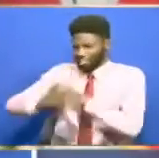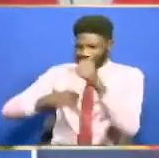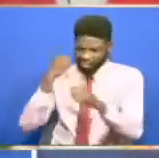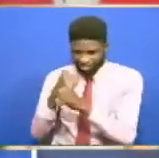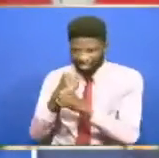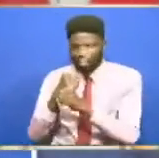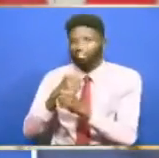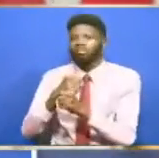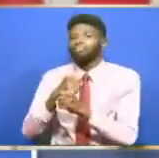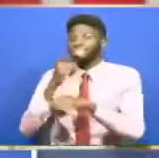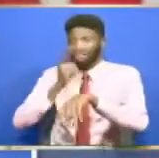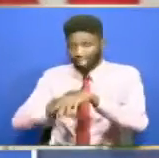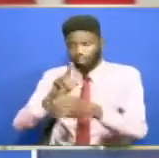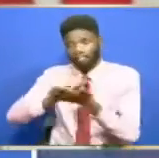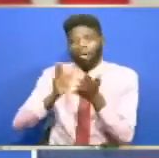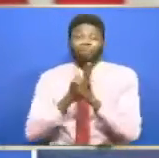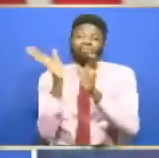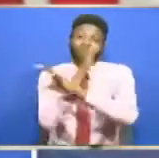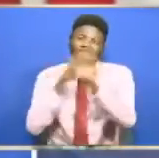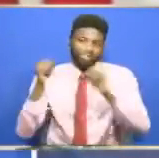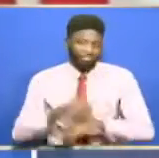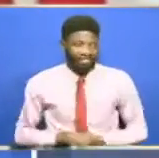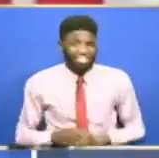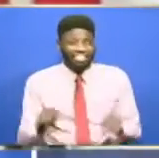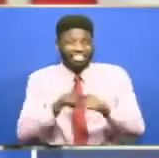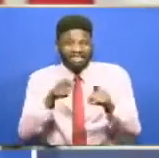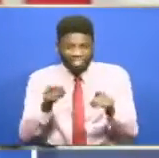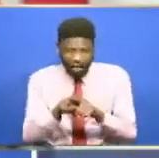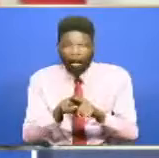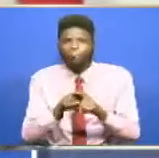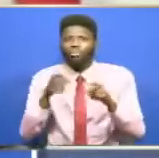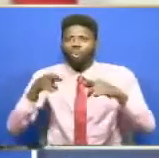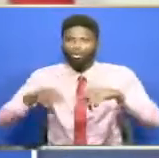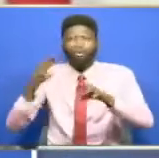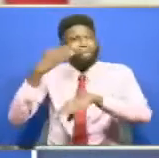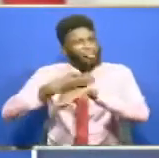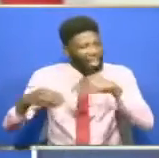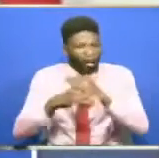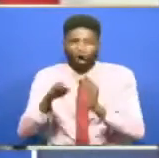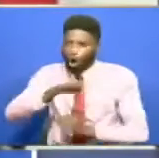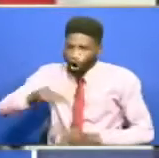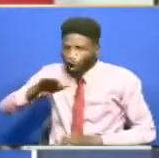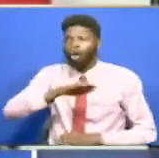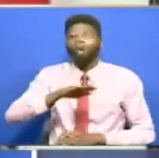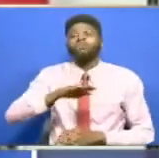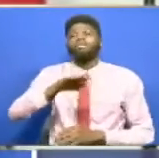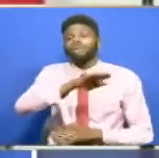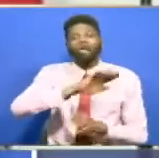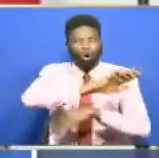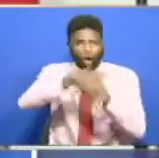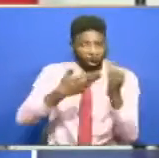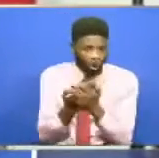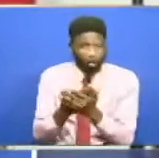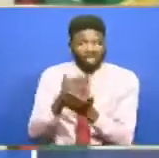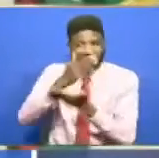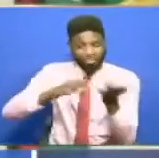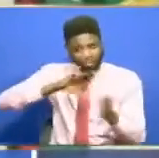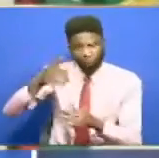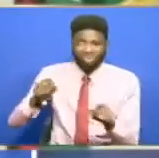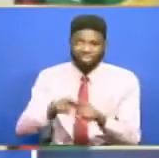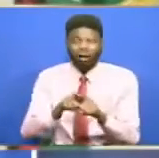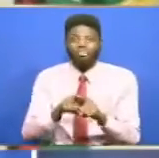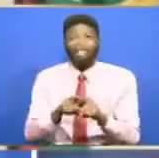wake, kujenga barabara katika kila eneo bunge na kulinda zile zilizomo ili kubuni mazingira safi ya ukuaji.